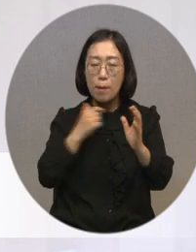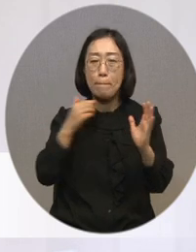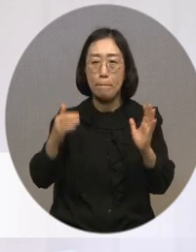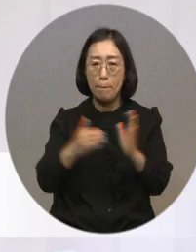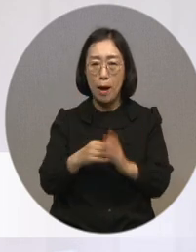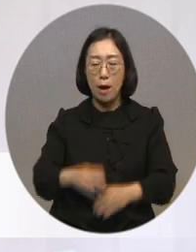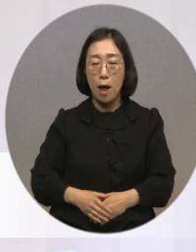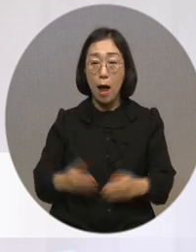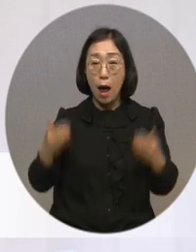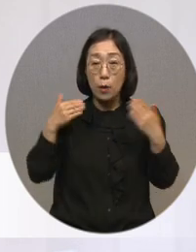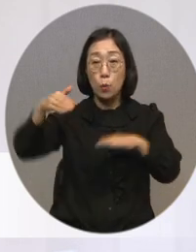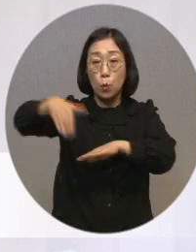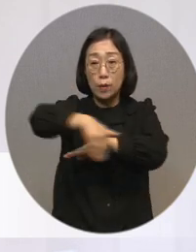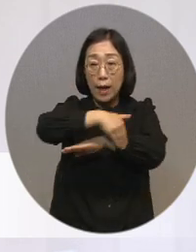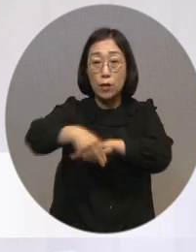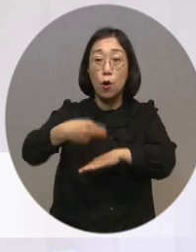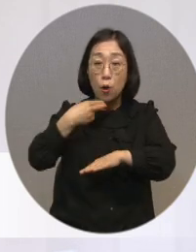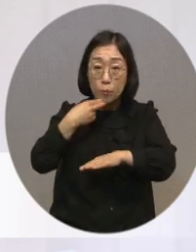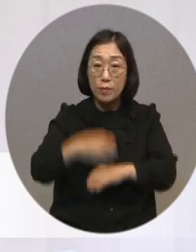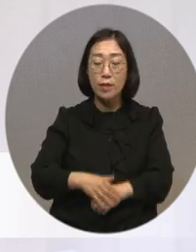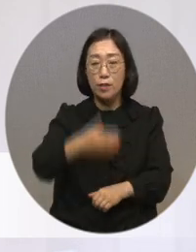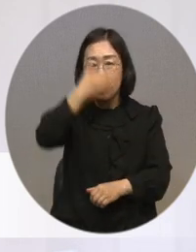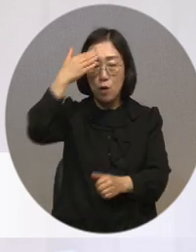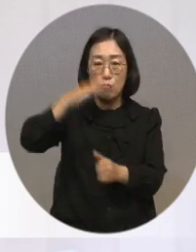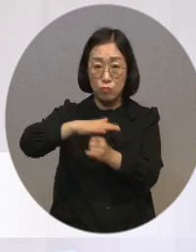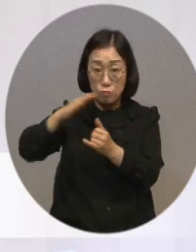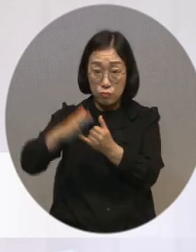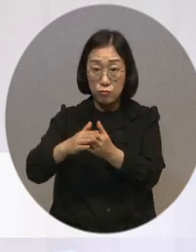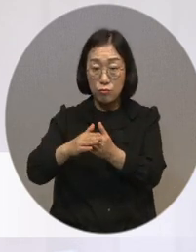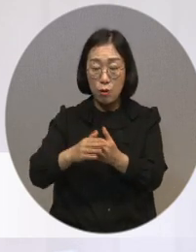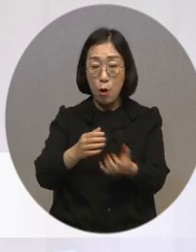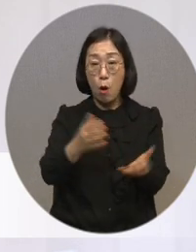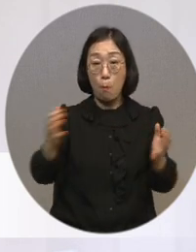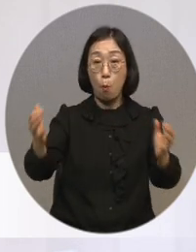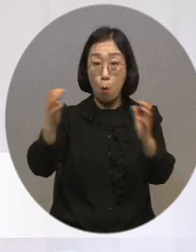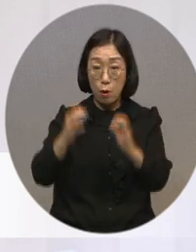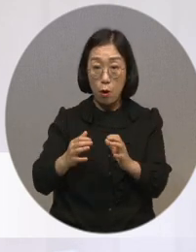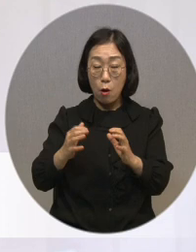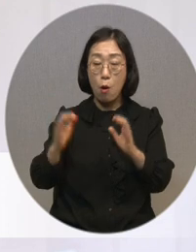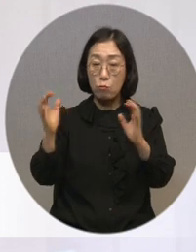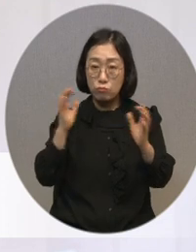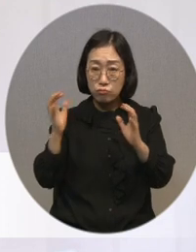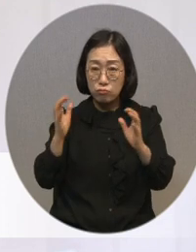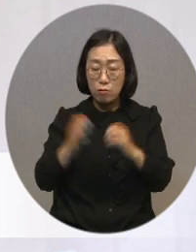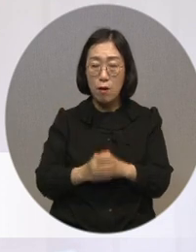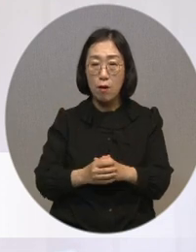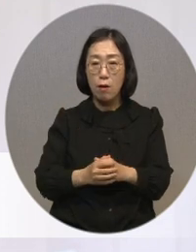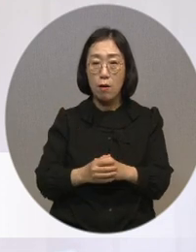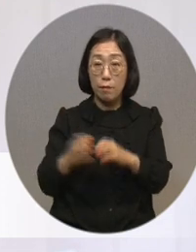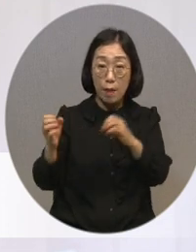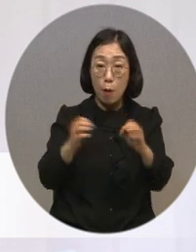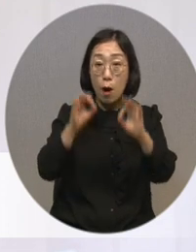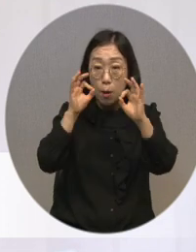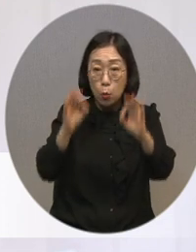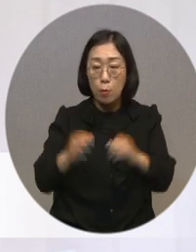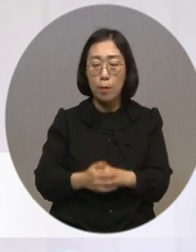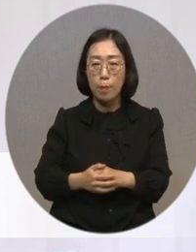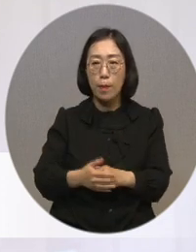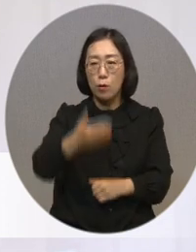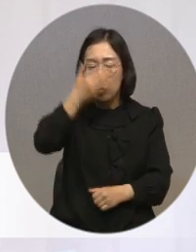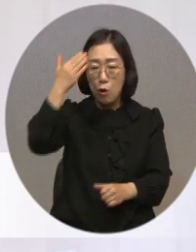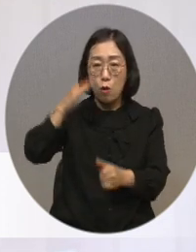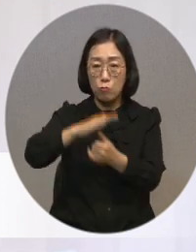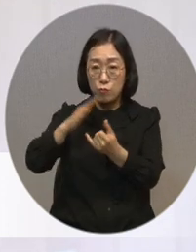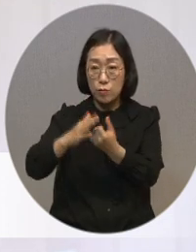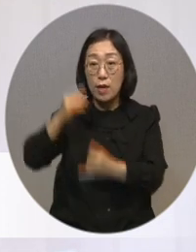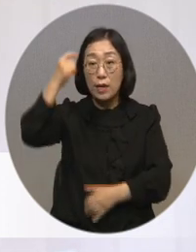밖 청소년들의 토크 콘서트를 이렇게 하게 됐는데요. 우선 우리 학교 밖 청소년들의 어떤 인식